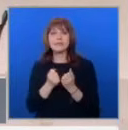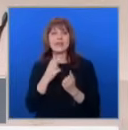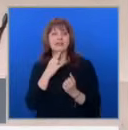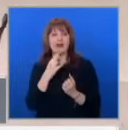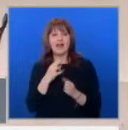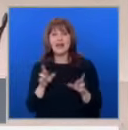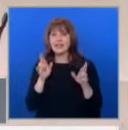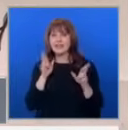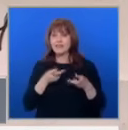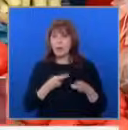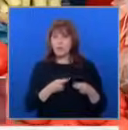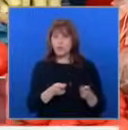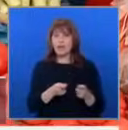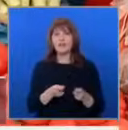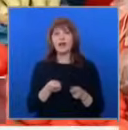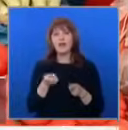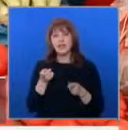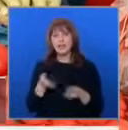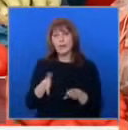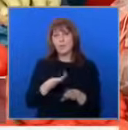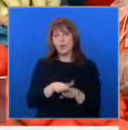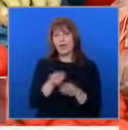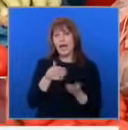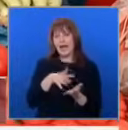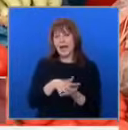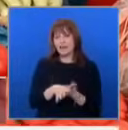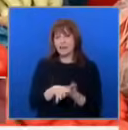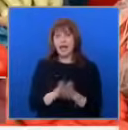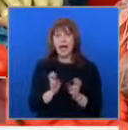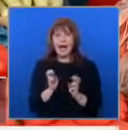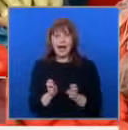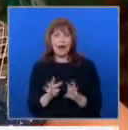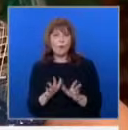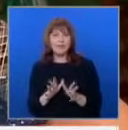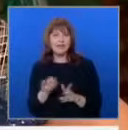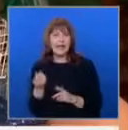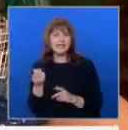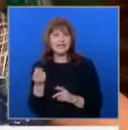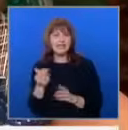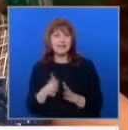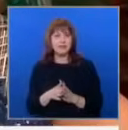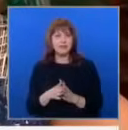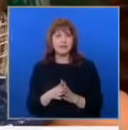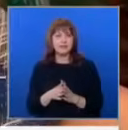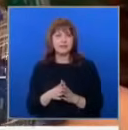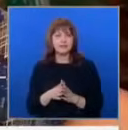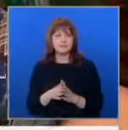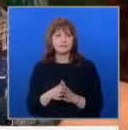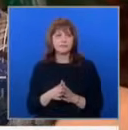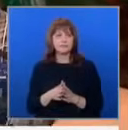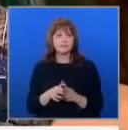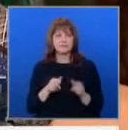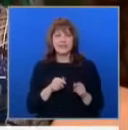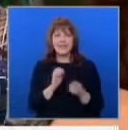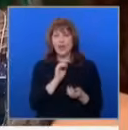се да продаде стоката и все пак да успее да покрие разходите си. Как определяте цените? Според зора. Ето,